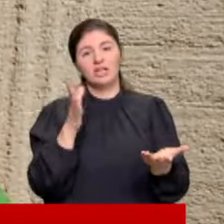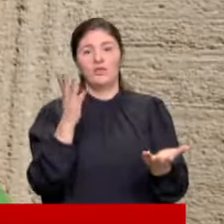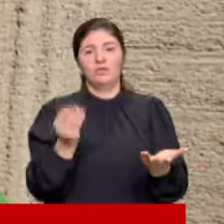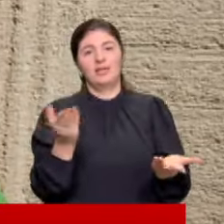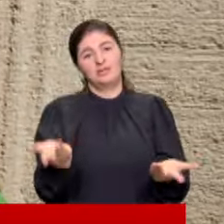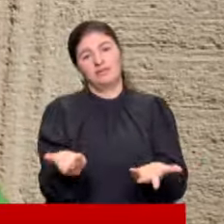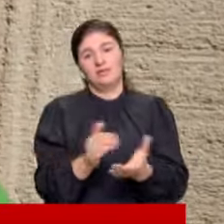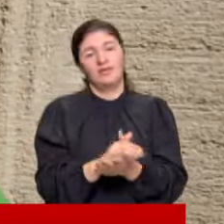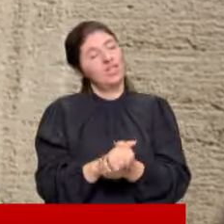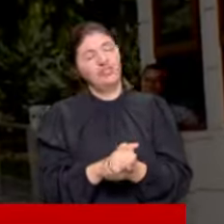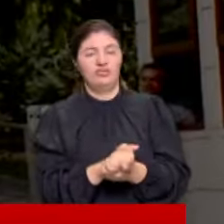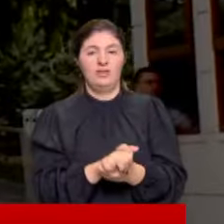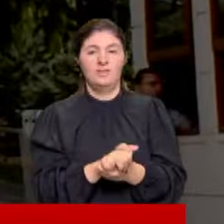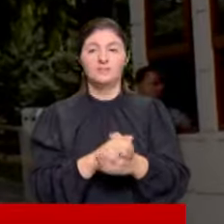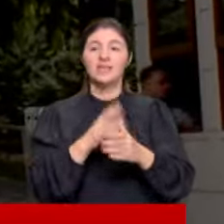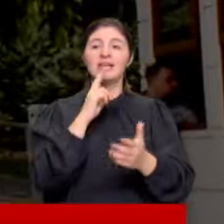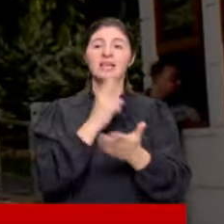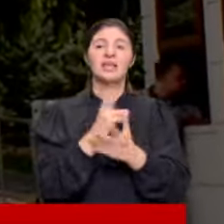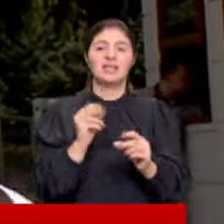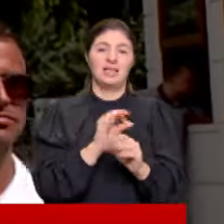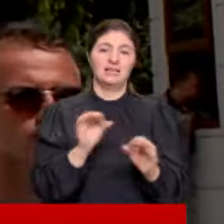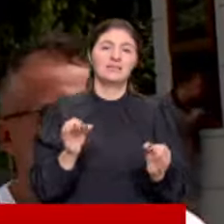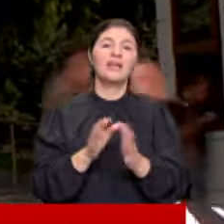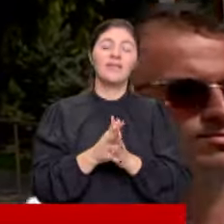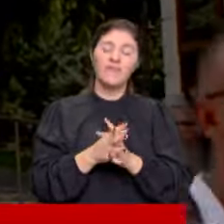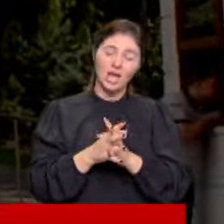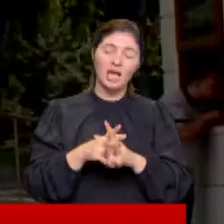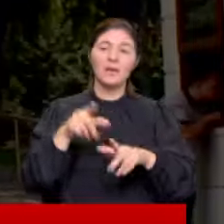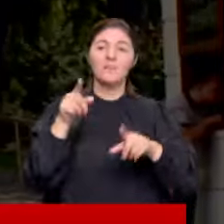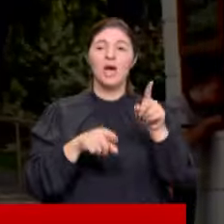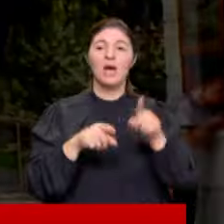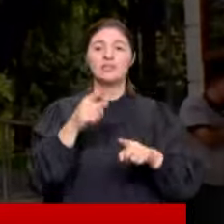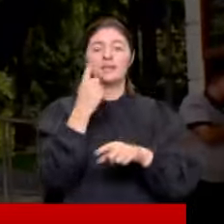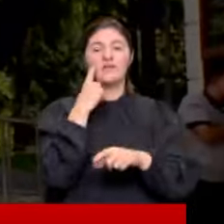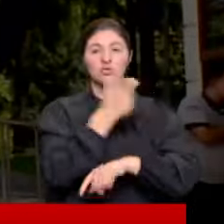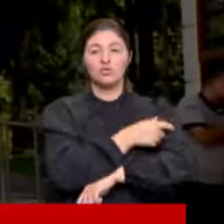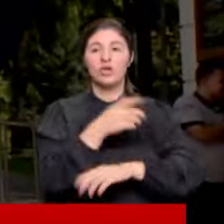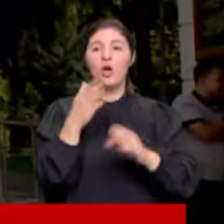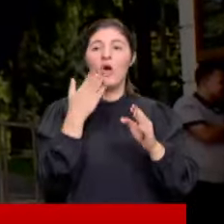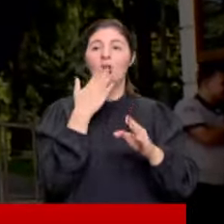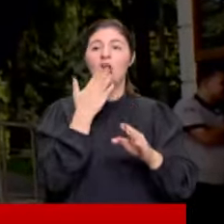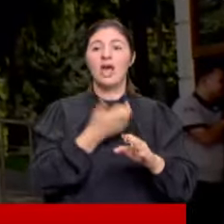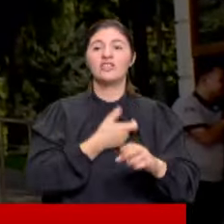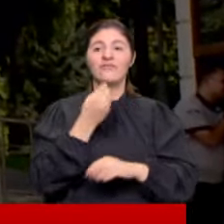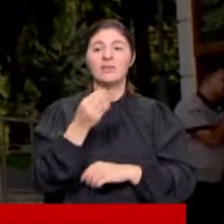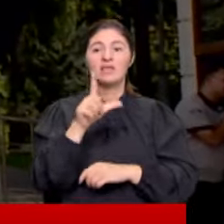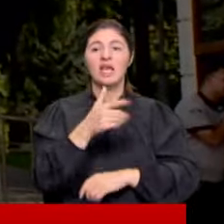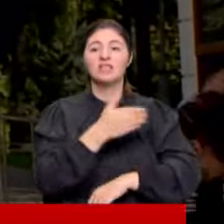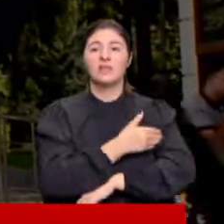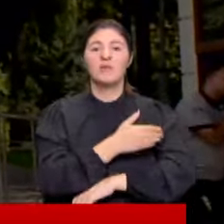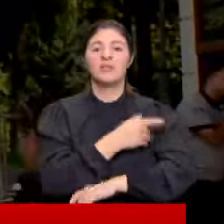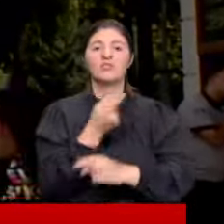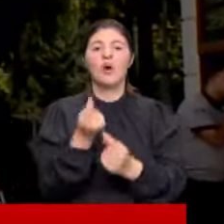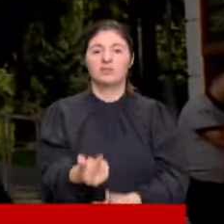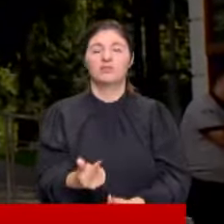Olsaydı keşke kesinlikle yetersiz ve bazı devlet yurtlarında öğrenciye verilmesi gereken hizmetler düşük